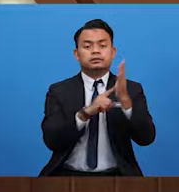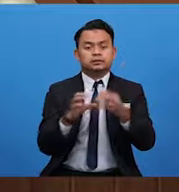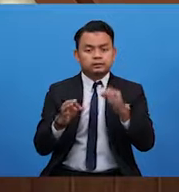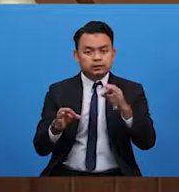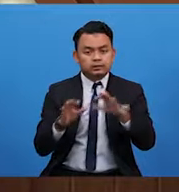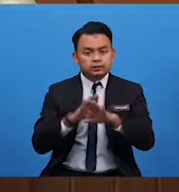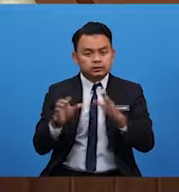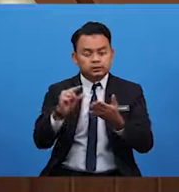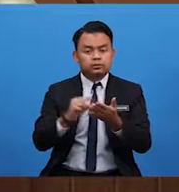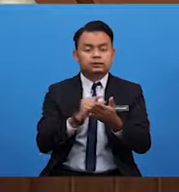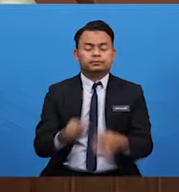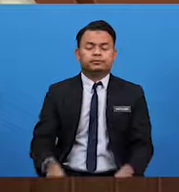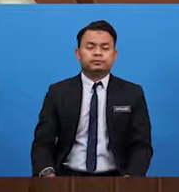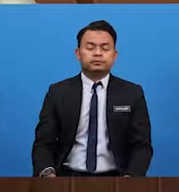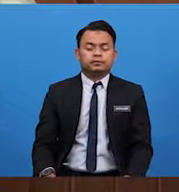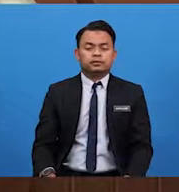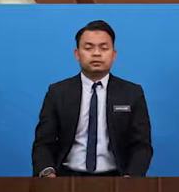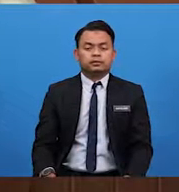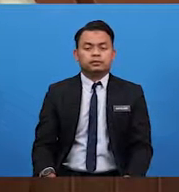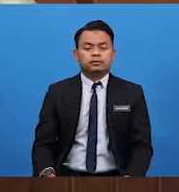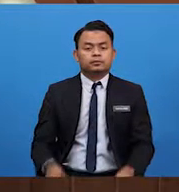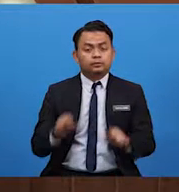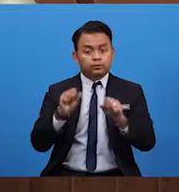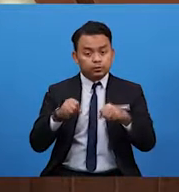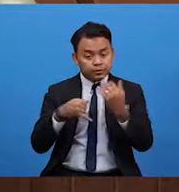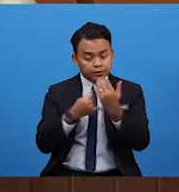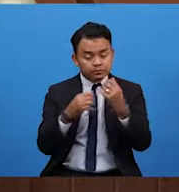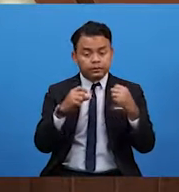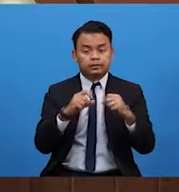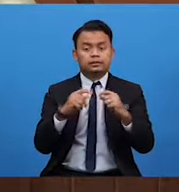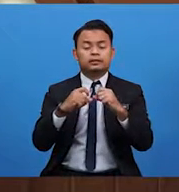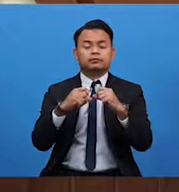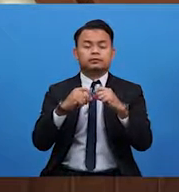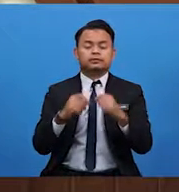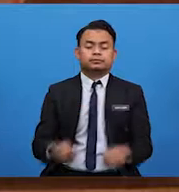Ini juga dapat mengelakkan berlakunya pembaziran tenaga elektrik.